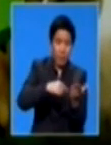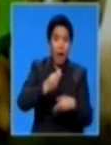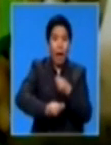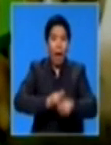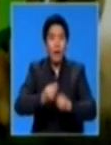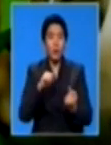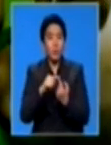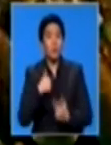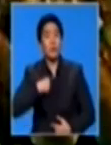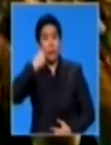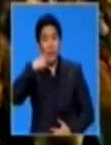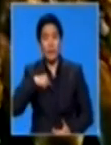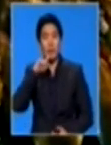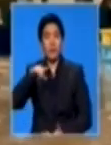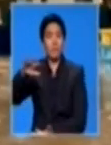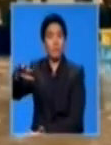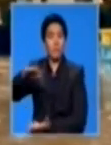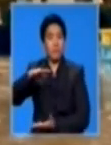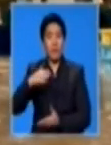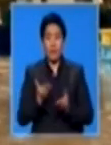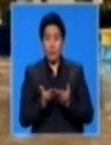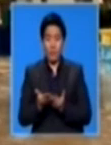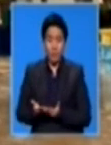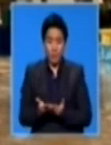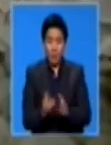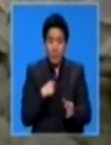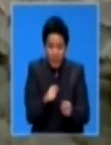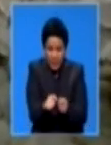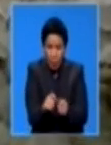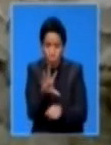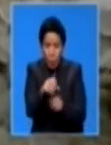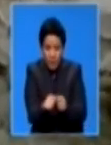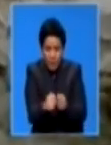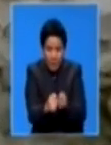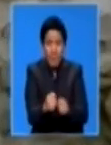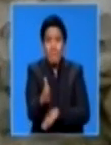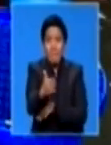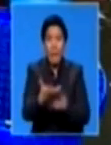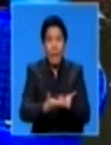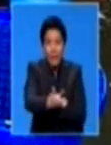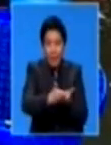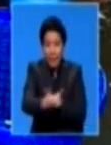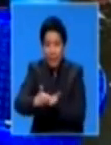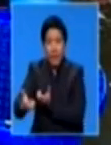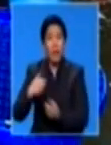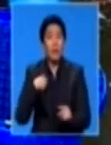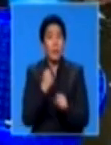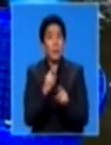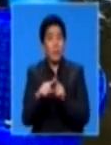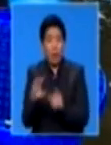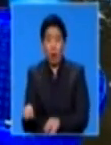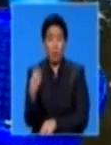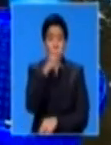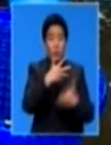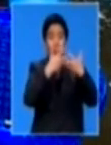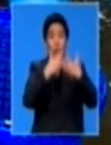งการรับซื้อจากท่าเรือการแกะกุ้งการคัดแยกปลาการนำสู่ภาคอุตสาหกรรมน